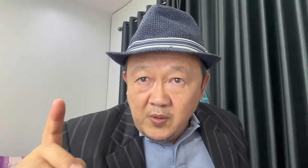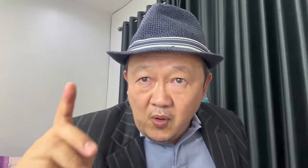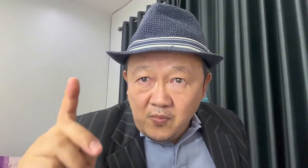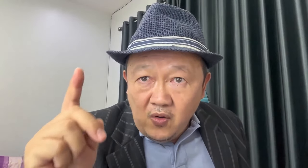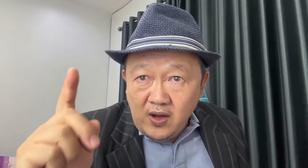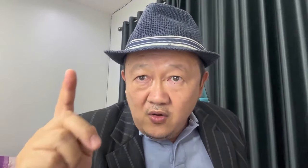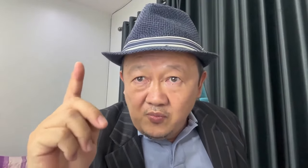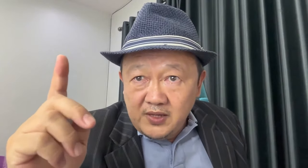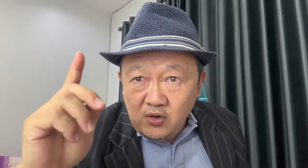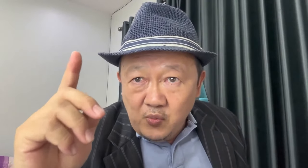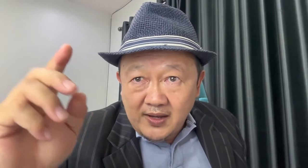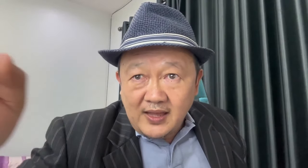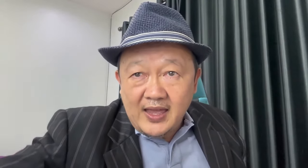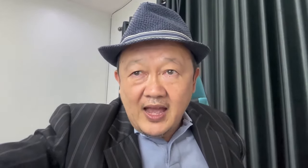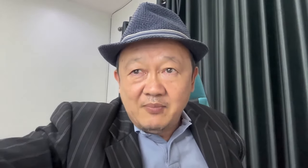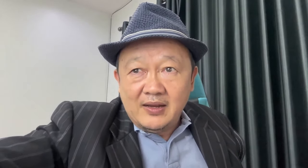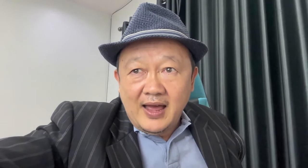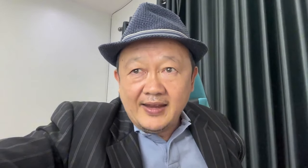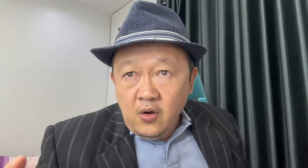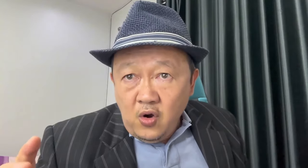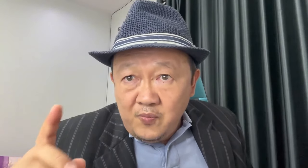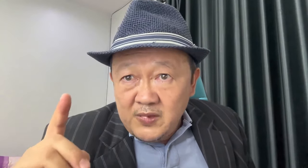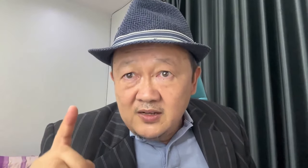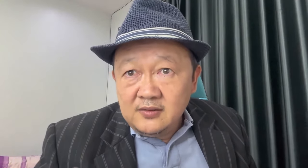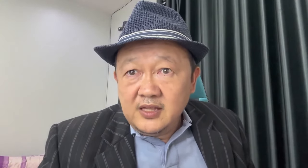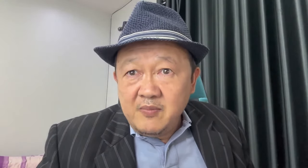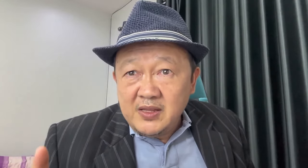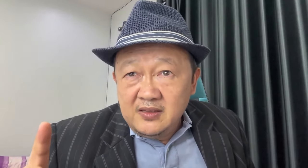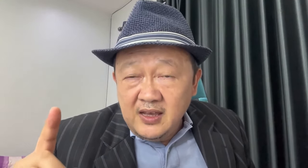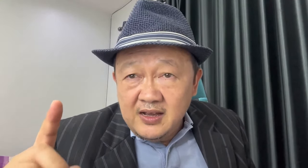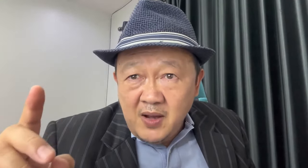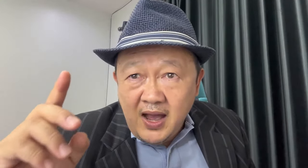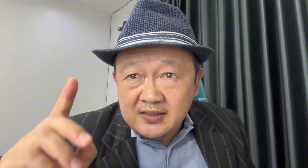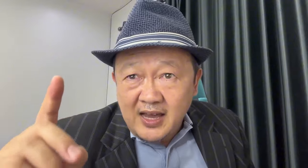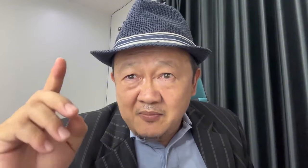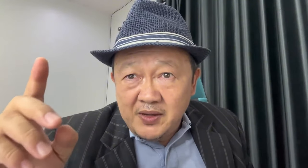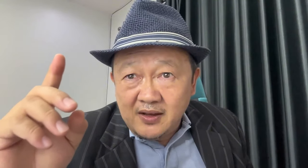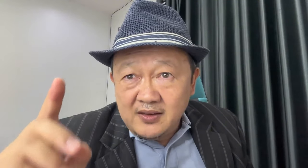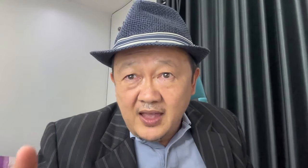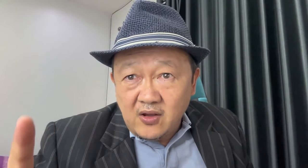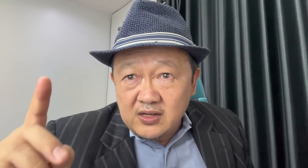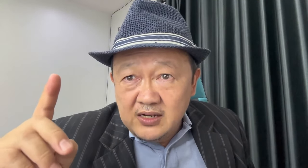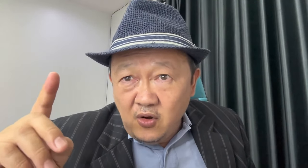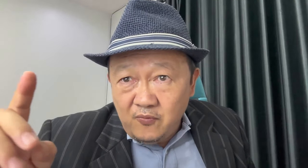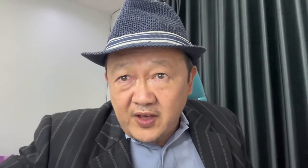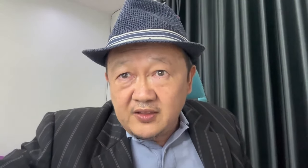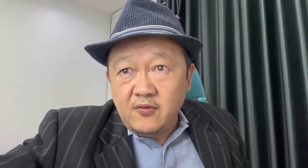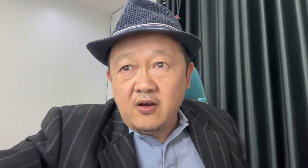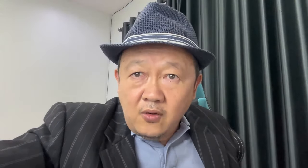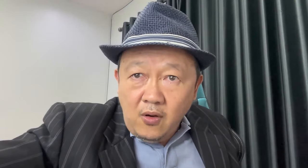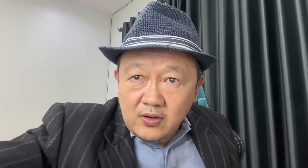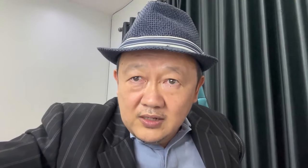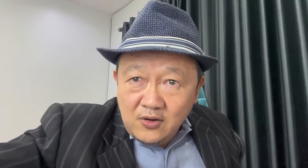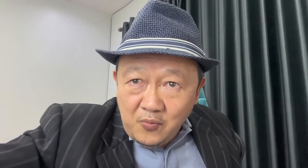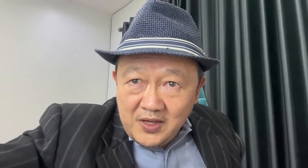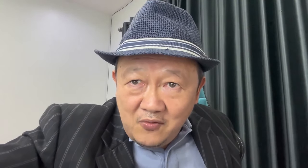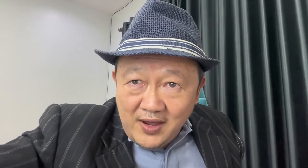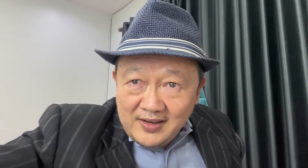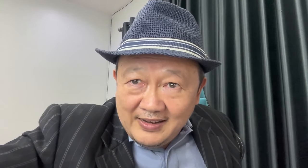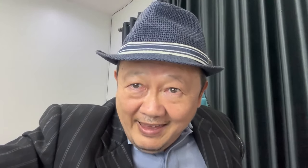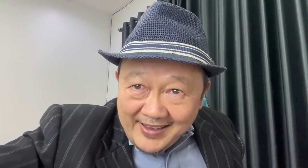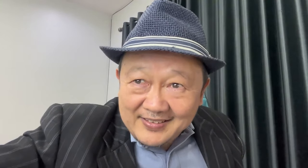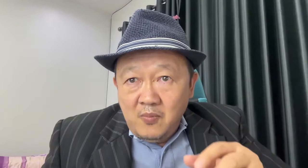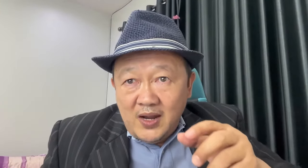คุณท่าพิภพมองว่างบที่อยู่ภายใต้ 5,000ล้านงบนึงที่มันเยอะมากอย่างผิดสังเกตก็คืองบ Festivalก็คืองบ